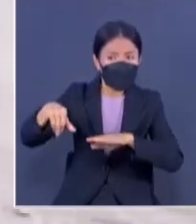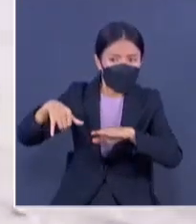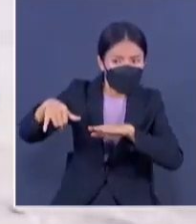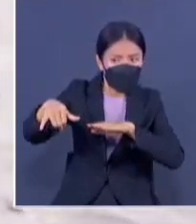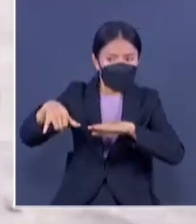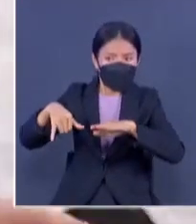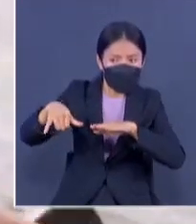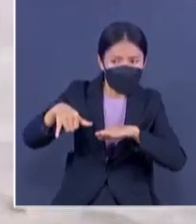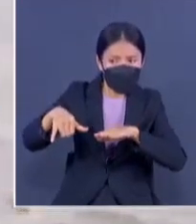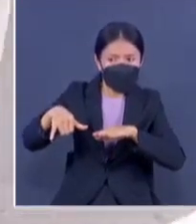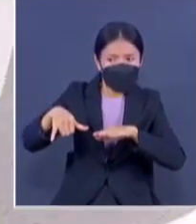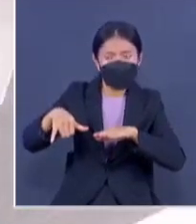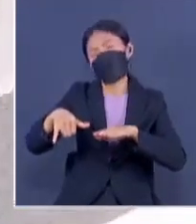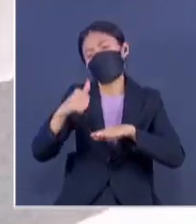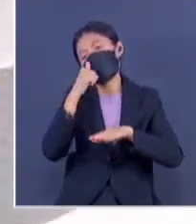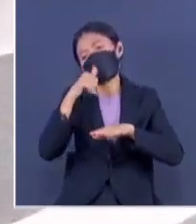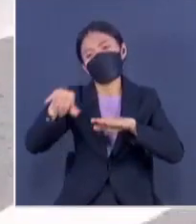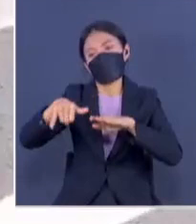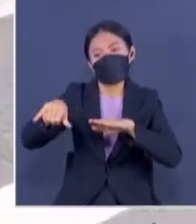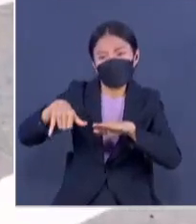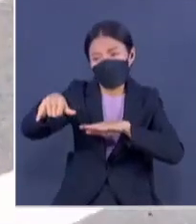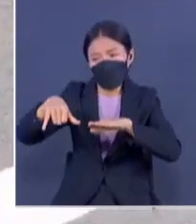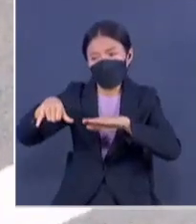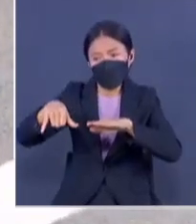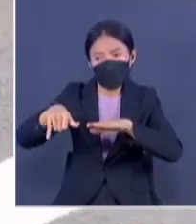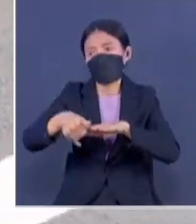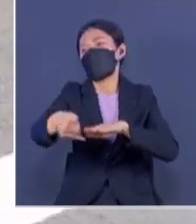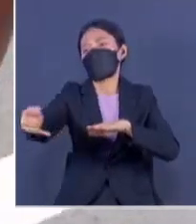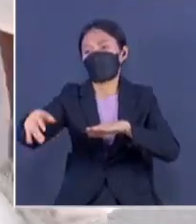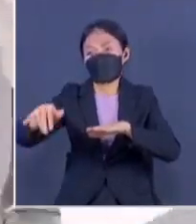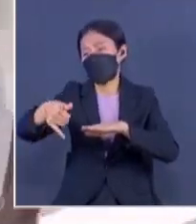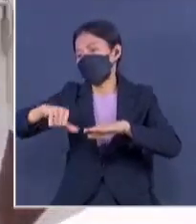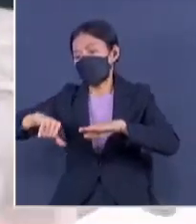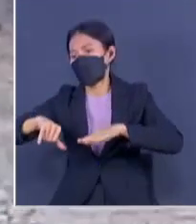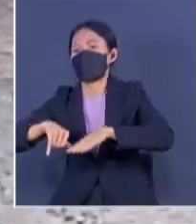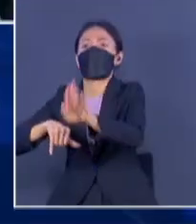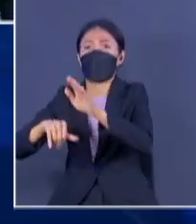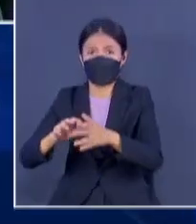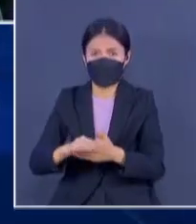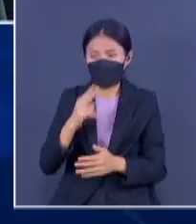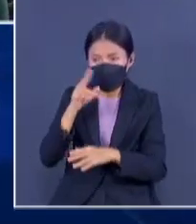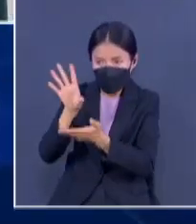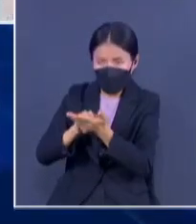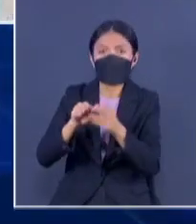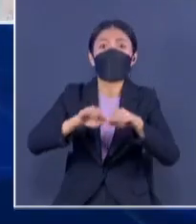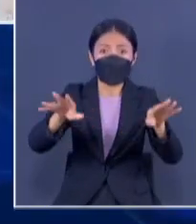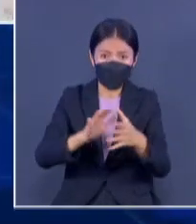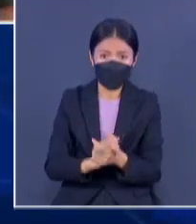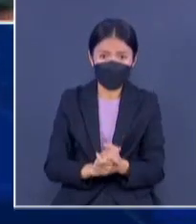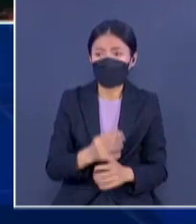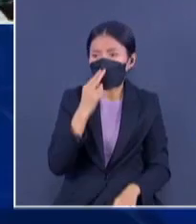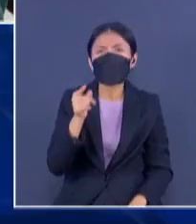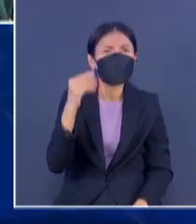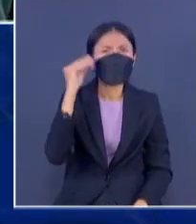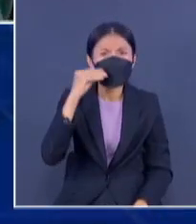ก็เอ๊ะสักพักยังไงแล้วก็ปล่อยไปก็รู้สึกแปลกในพฤติกรรมค่ะเลยเอามาแชร์ใน TikTok นะคะ มันก็คือมันจะอยู่แต่แถวๆแล้วก็จ้อง